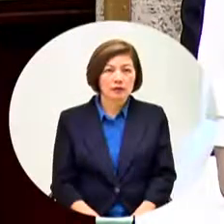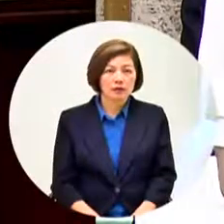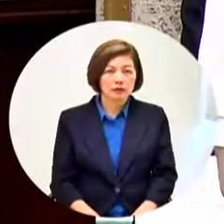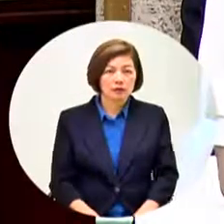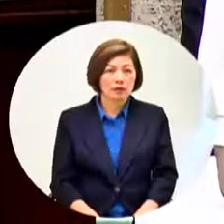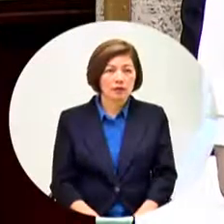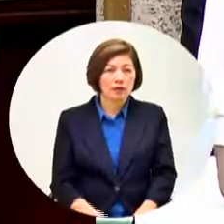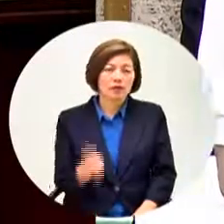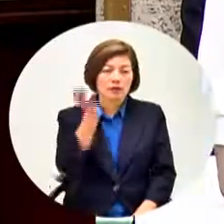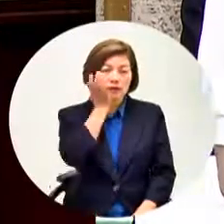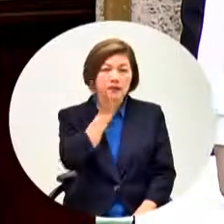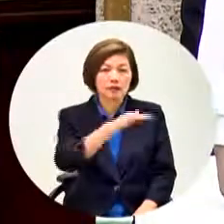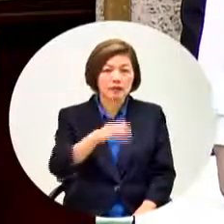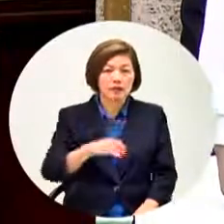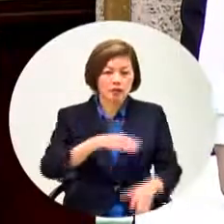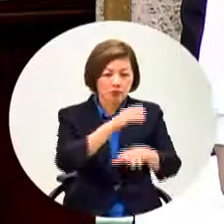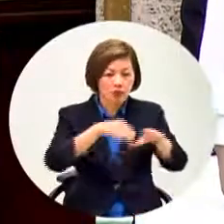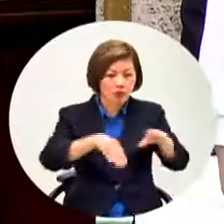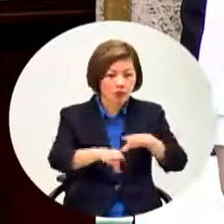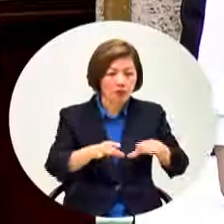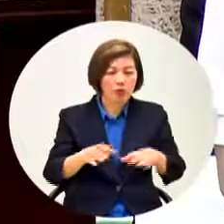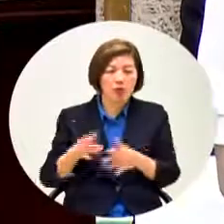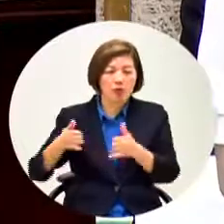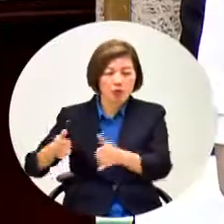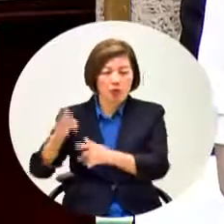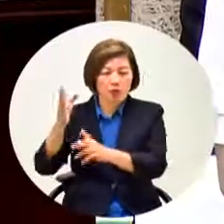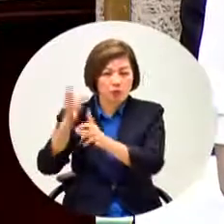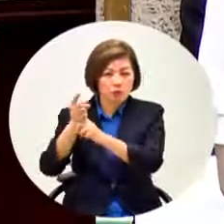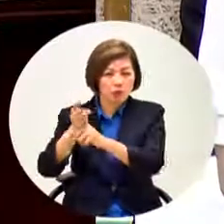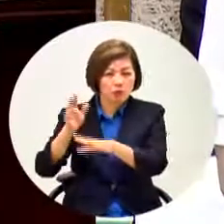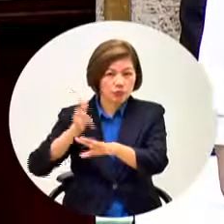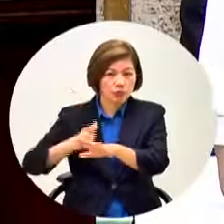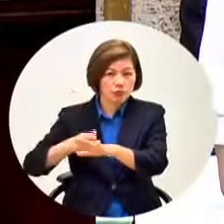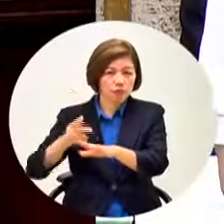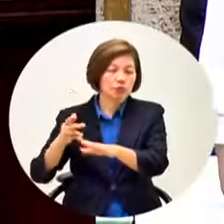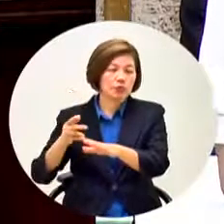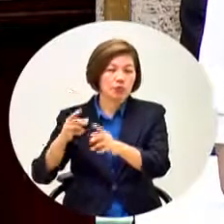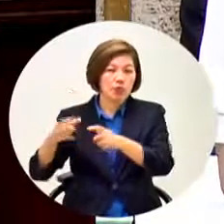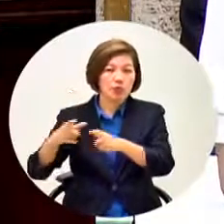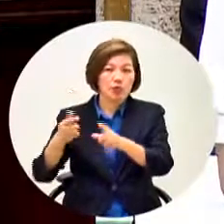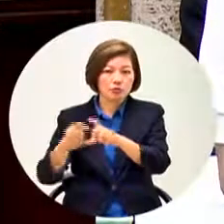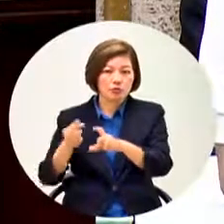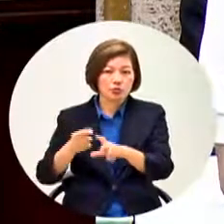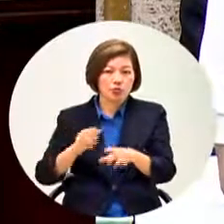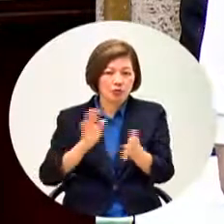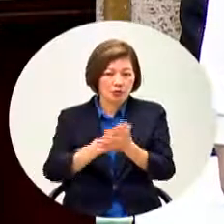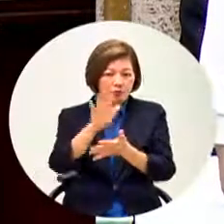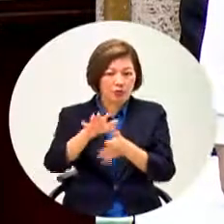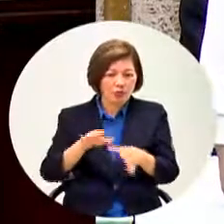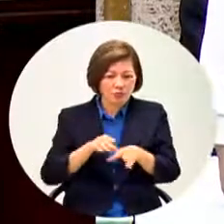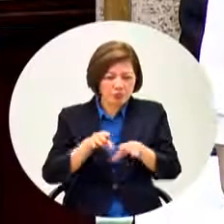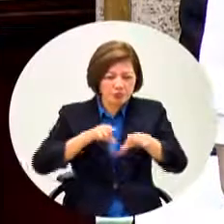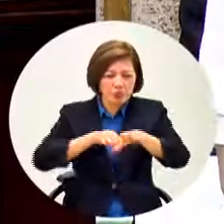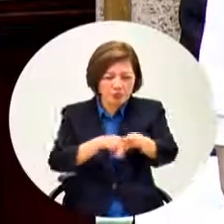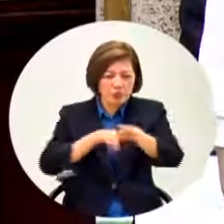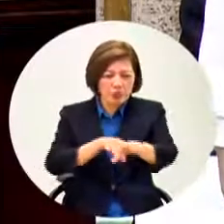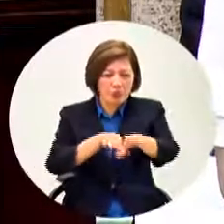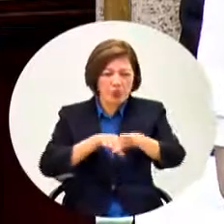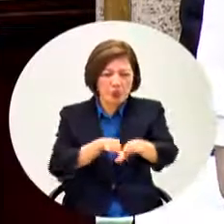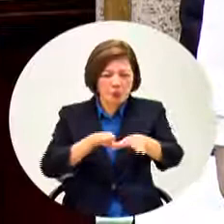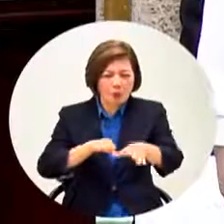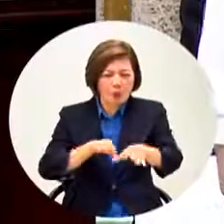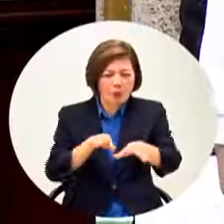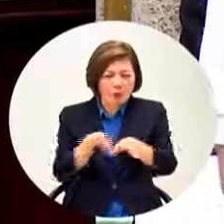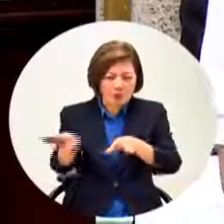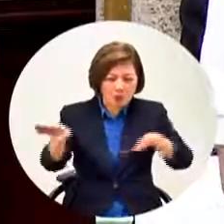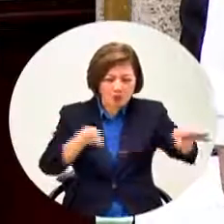流道啊，搁安尼入住科学园区未来，这车辆的交的车流量会当分散